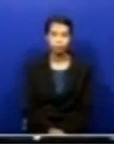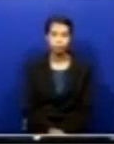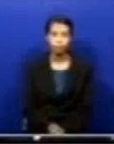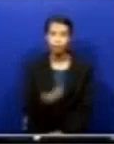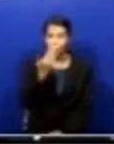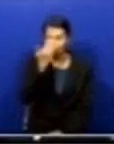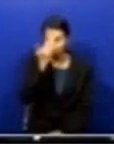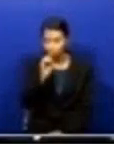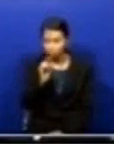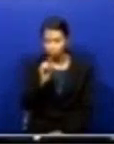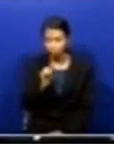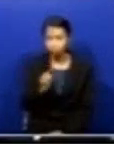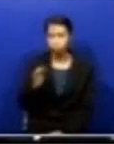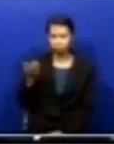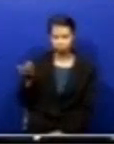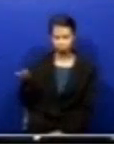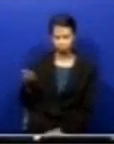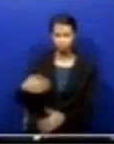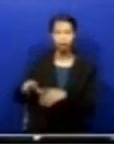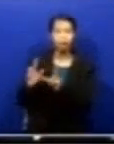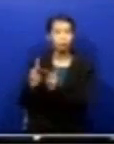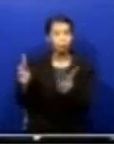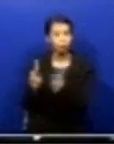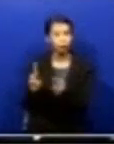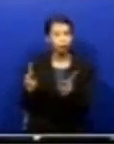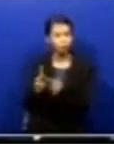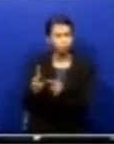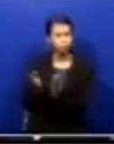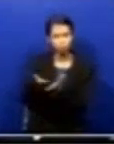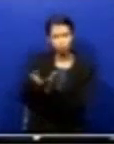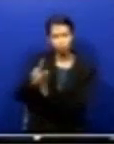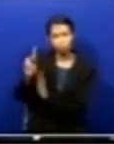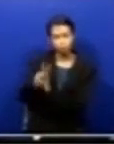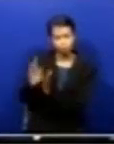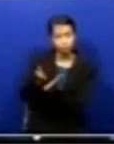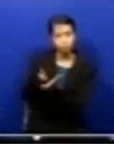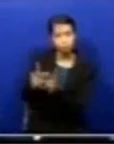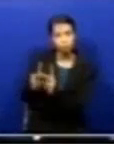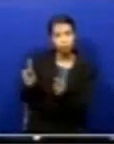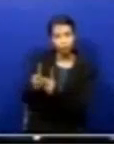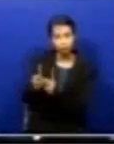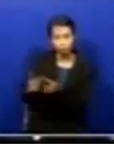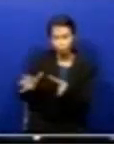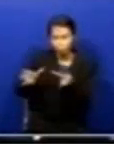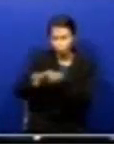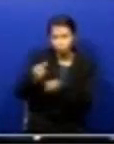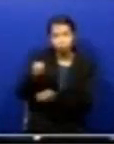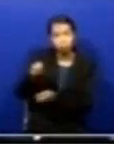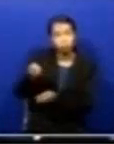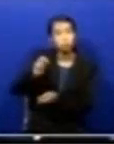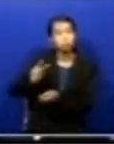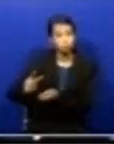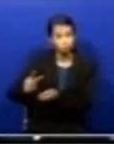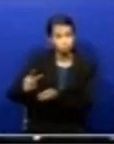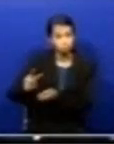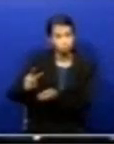ความเห็นนะครับความเห็นของคณะกรรมการกฤษฎีกาคณะที่12นะครับโด